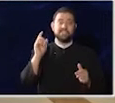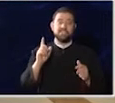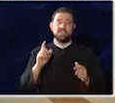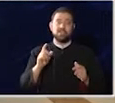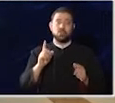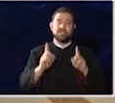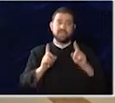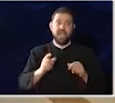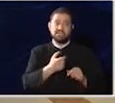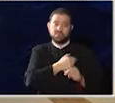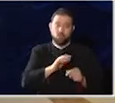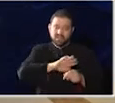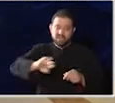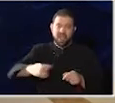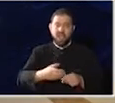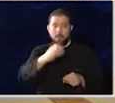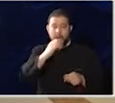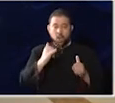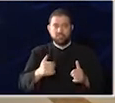precum voiesc eu, ci precum tu voiești.